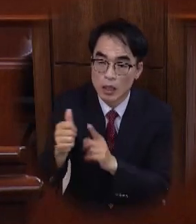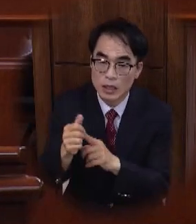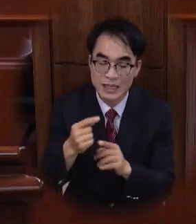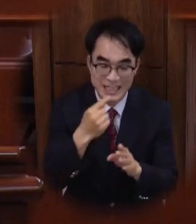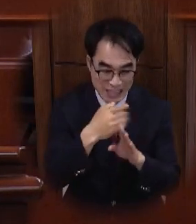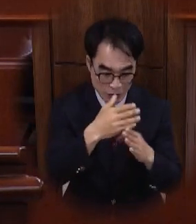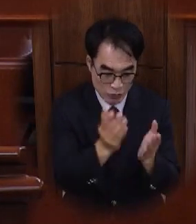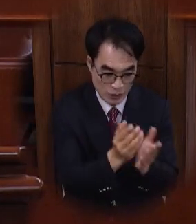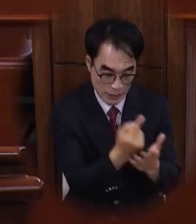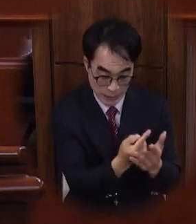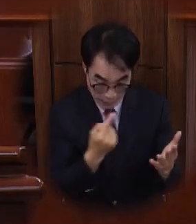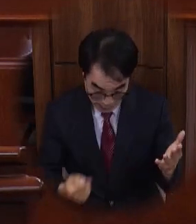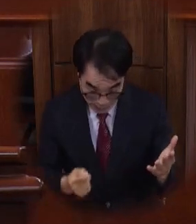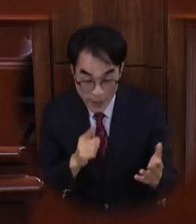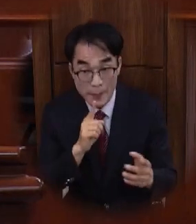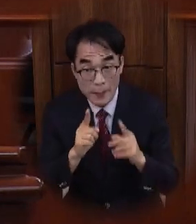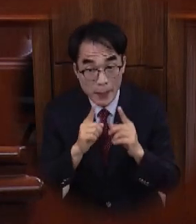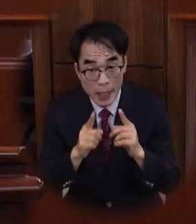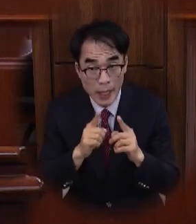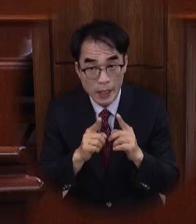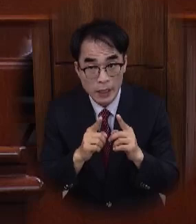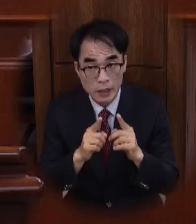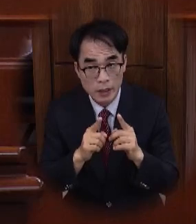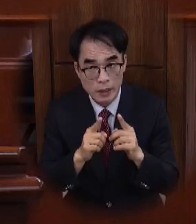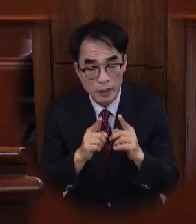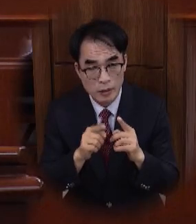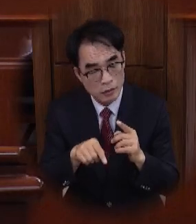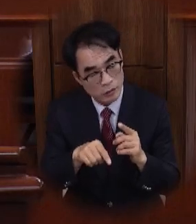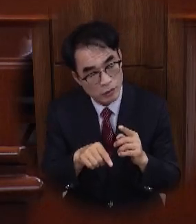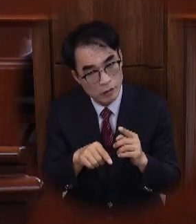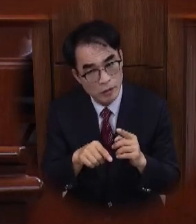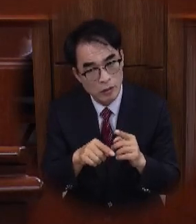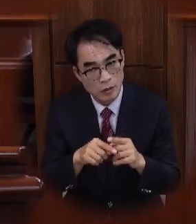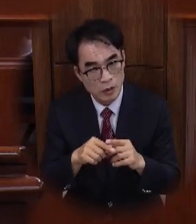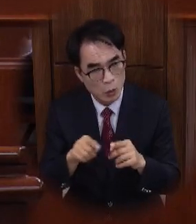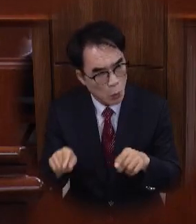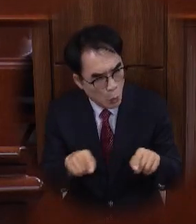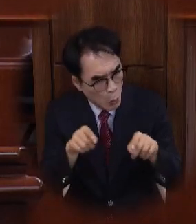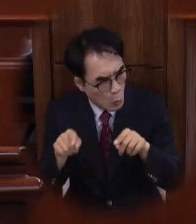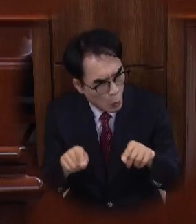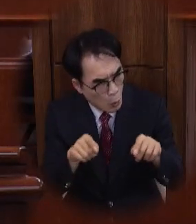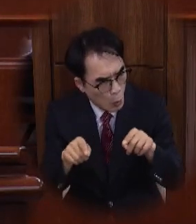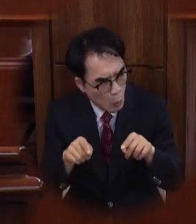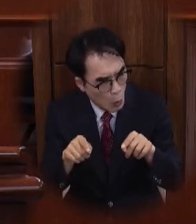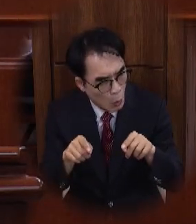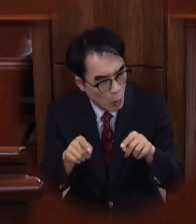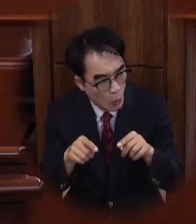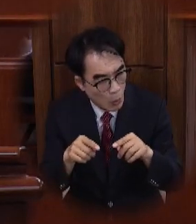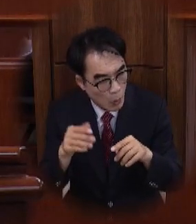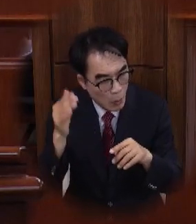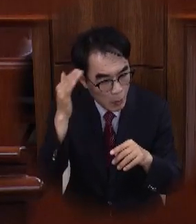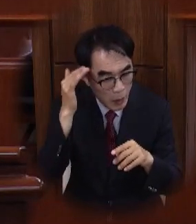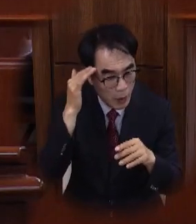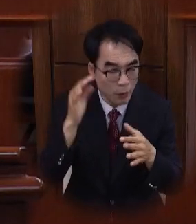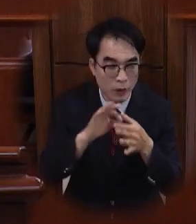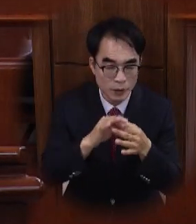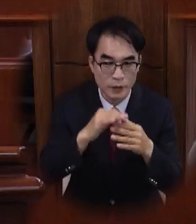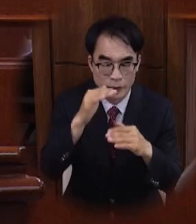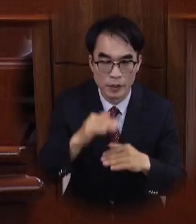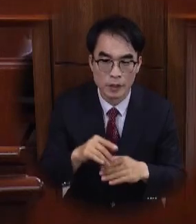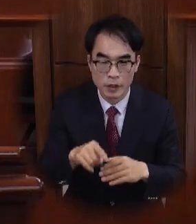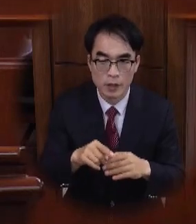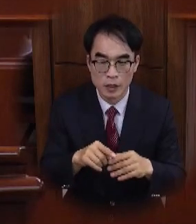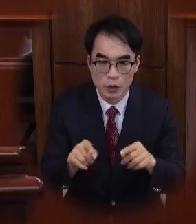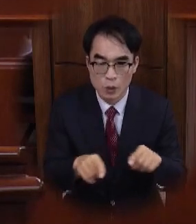탈당 하겠다는 말에 탈당 이야기가 나오는 부분을 녹취하여 당에 보고했던 사항입니다이